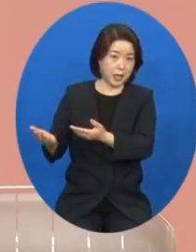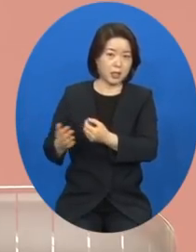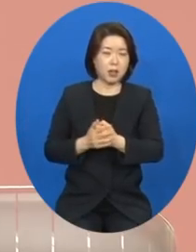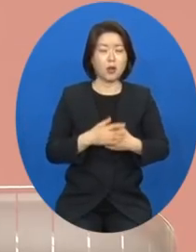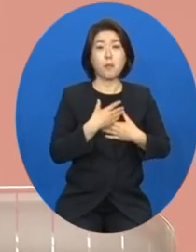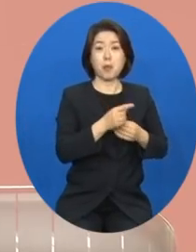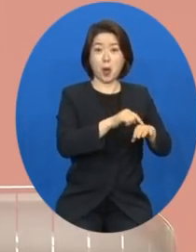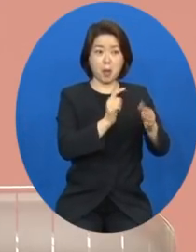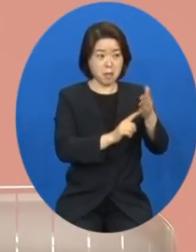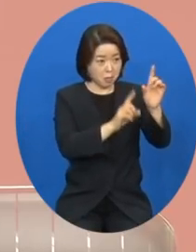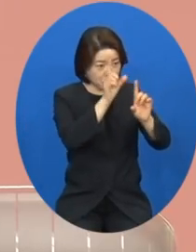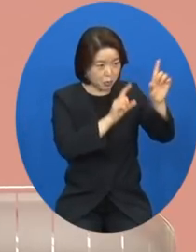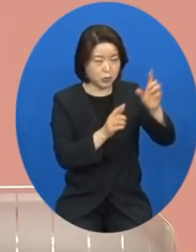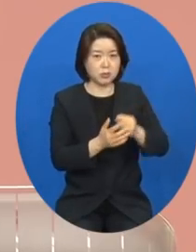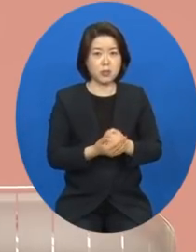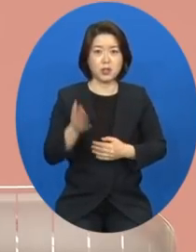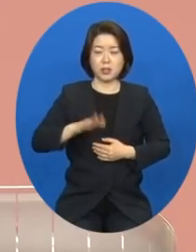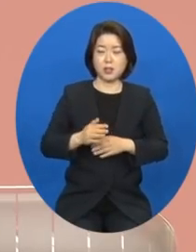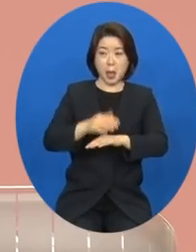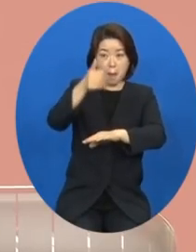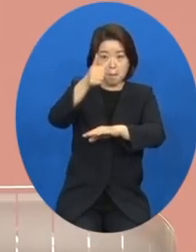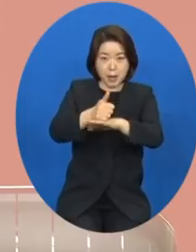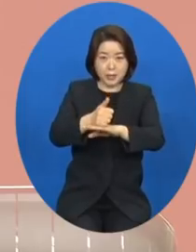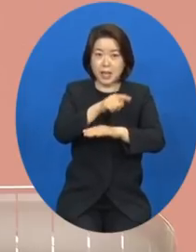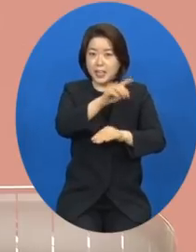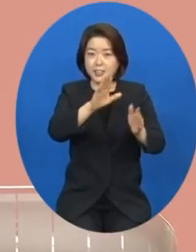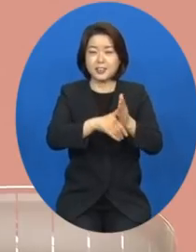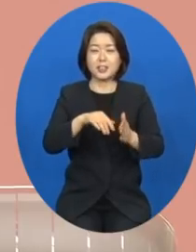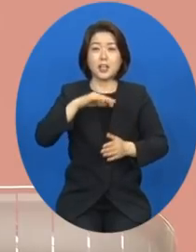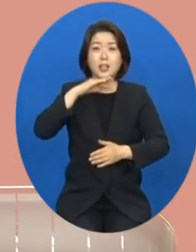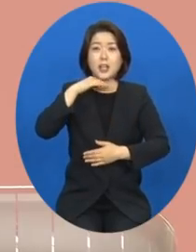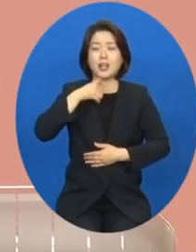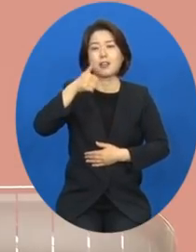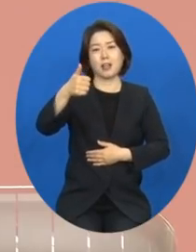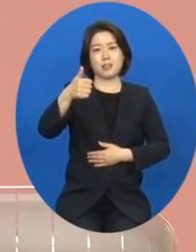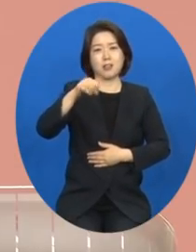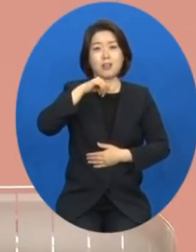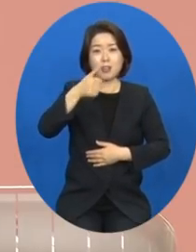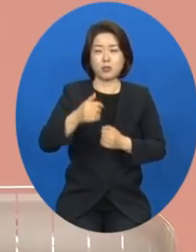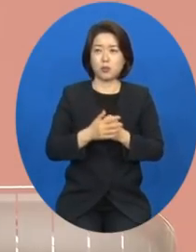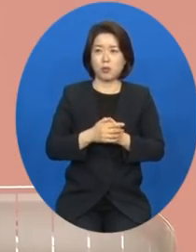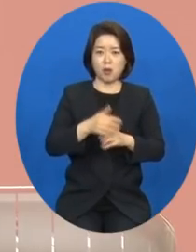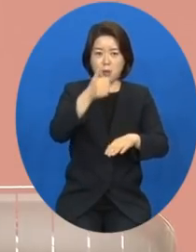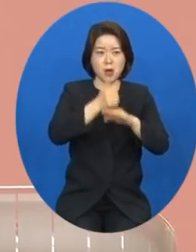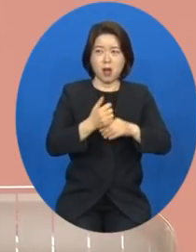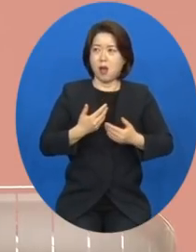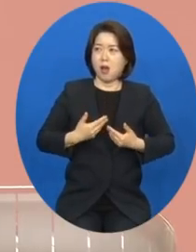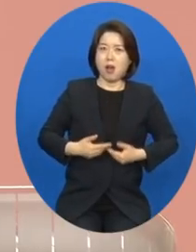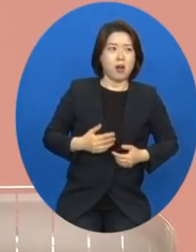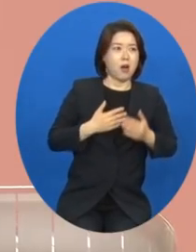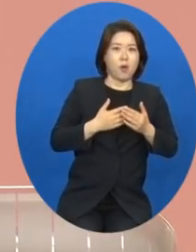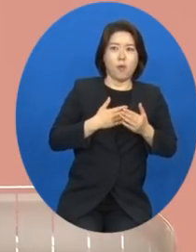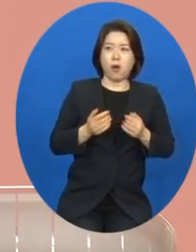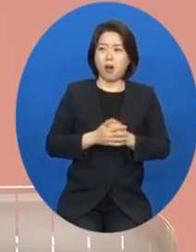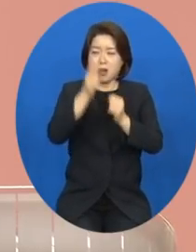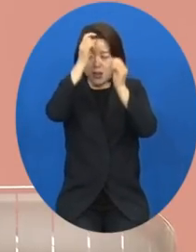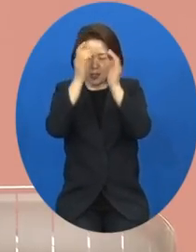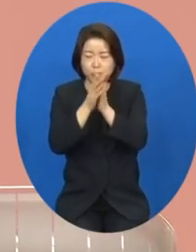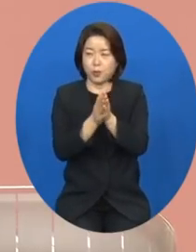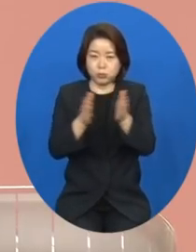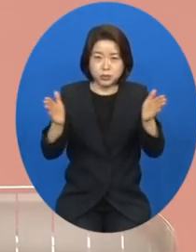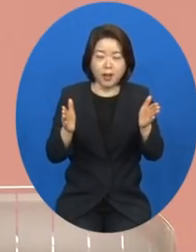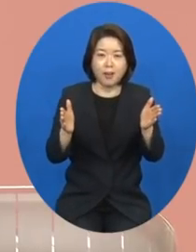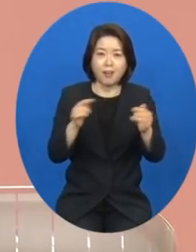있었구요 막내의 는 당시의 5살이 얻습니다 막내는 굉장히 진지해 씁니다 그러면서 기도를 하기 시작하는데